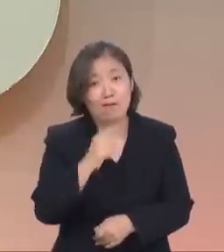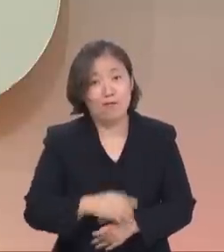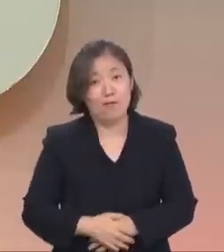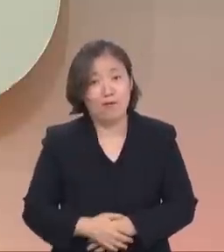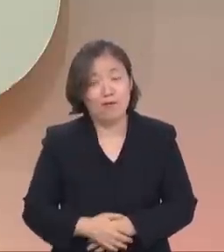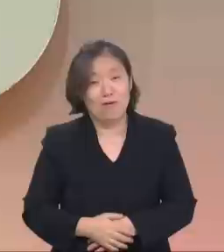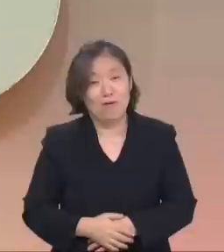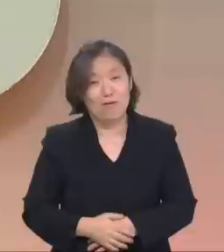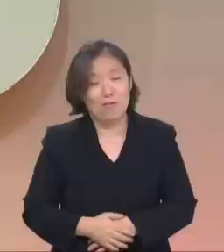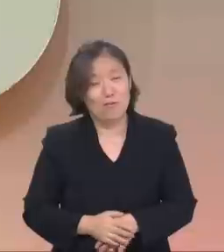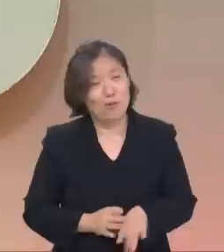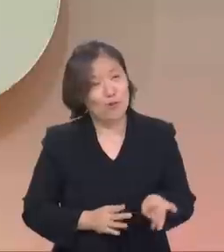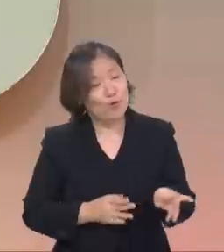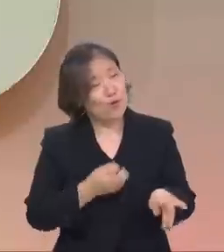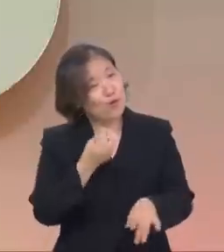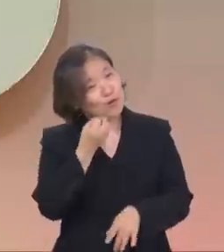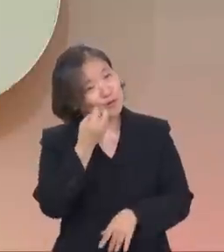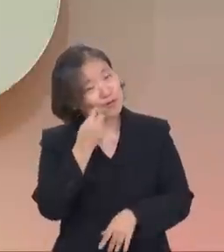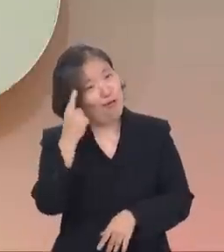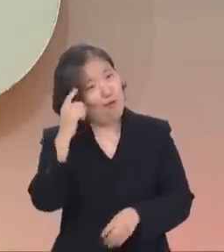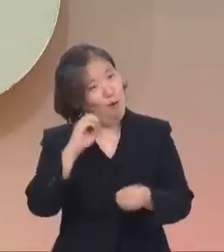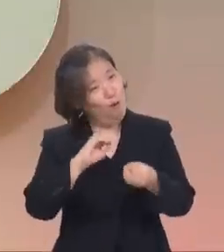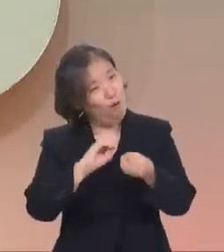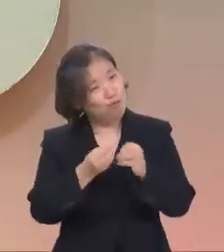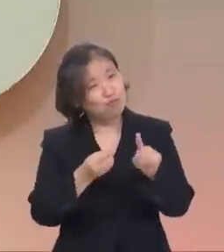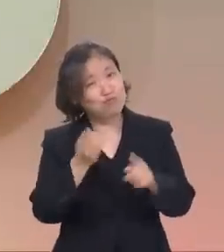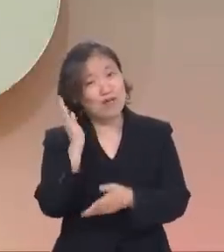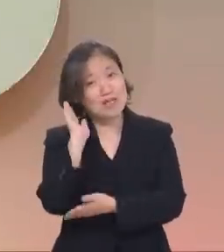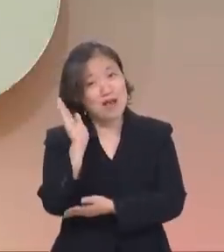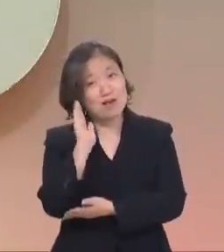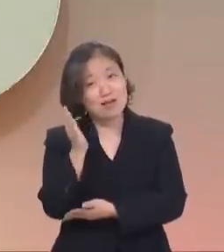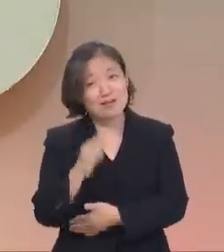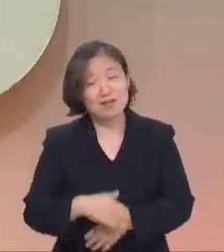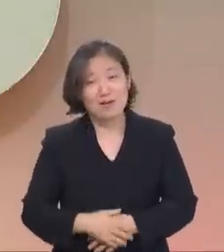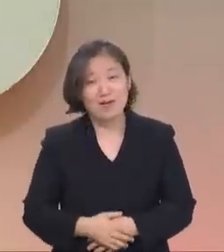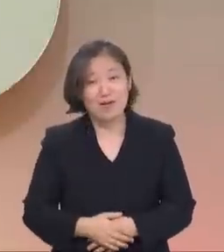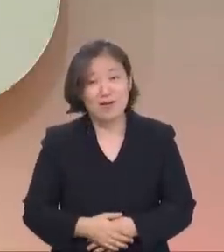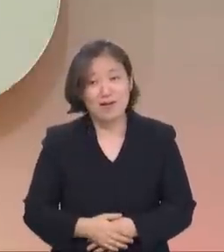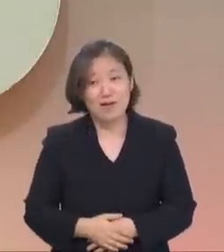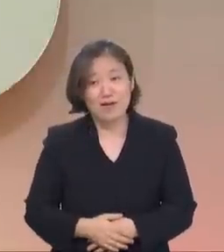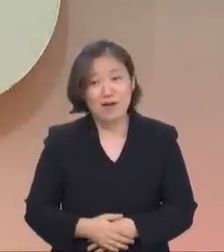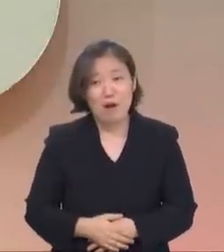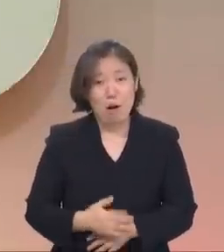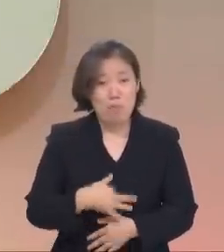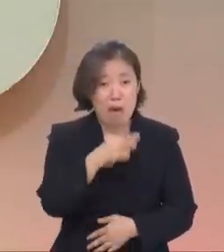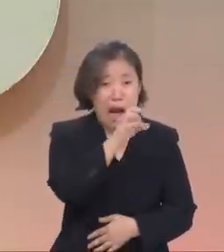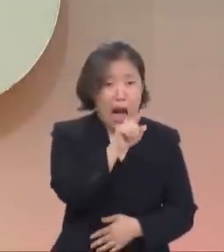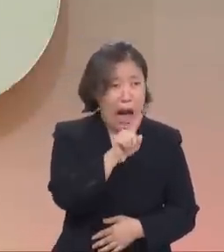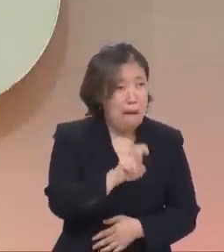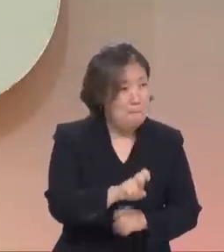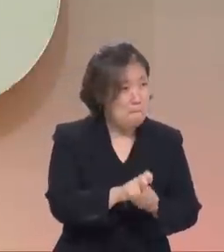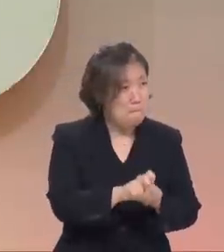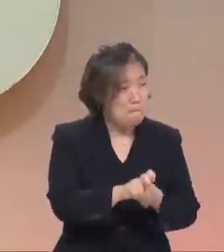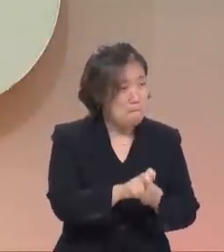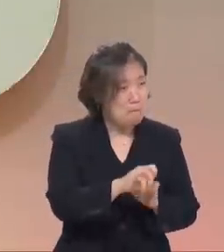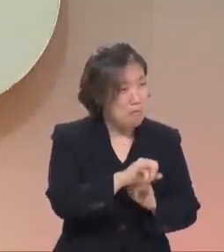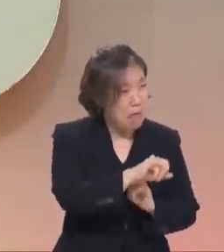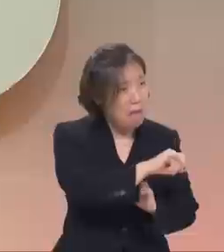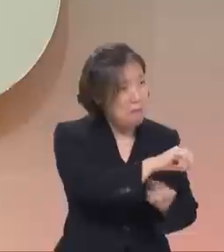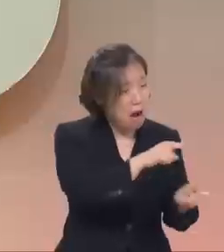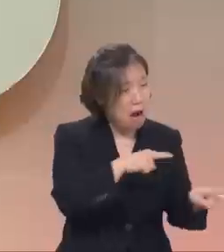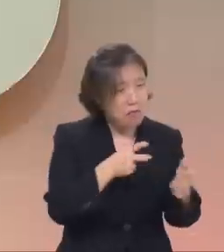라는 정말 무슨 엉뚱한 소리를 하시더라는 거예요 아니 무슨 암세포가 들려주는 그